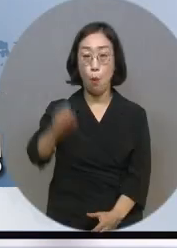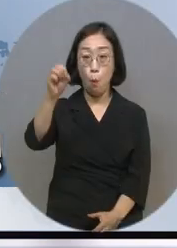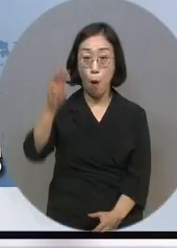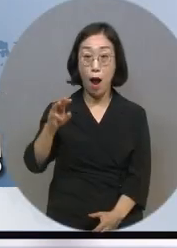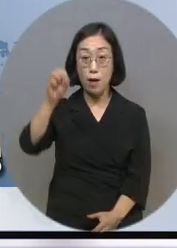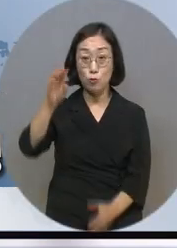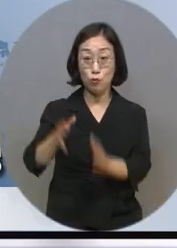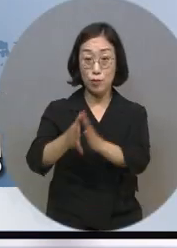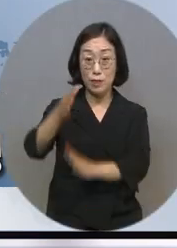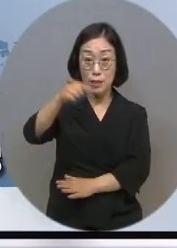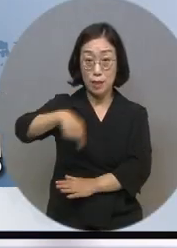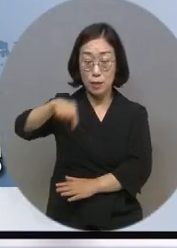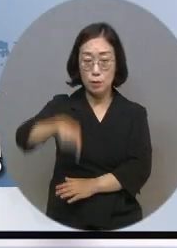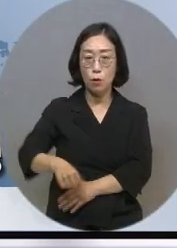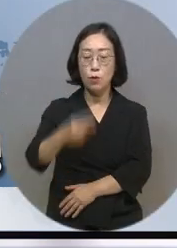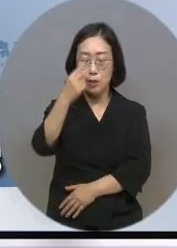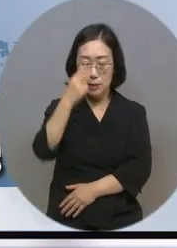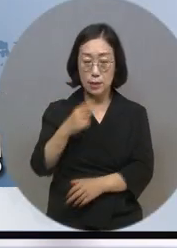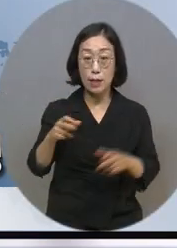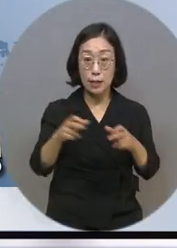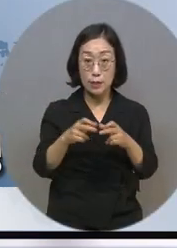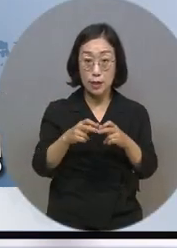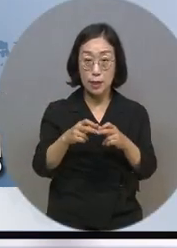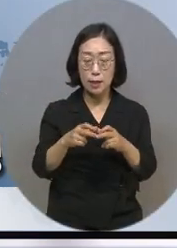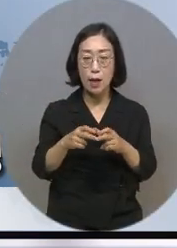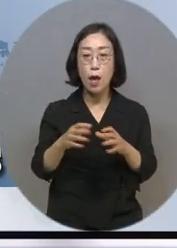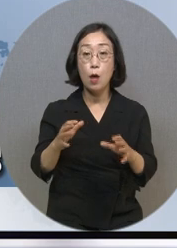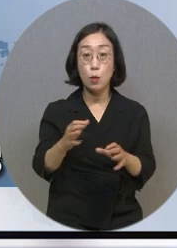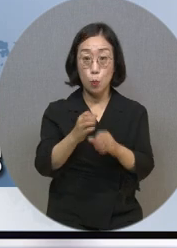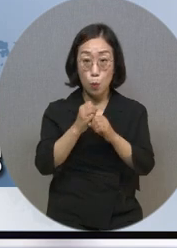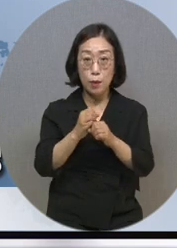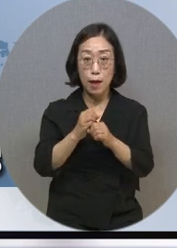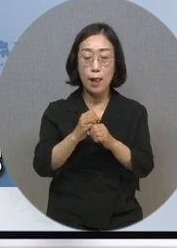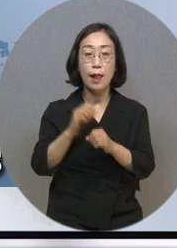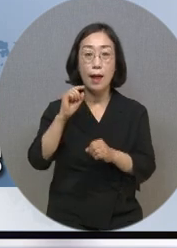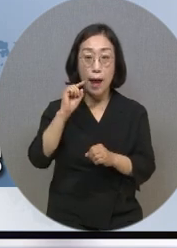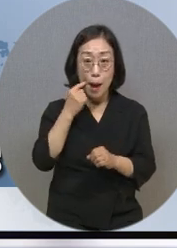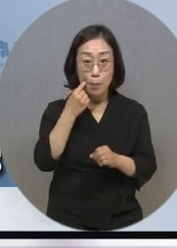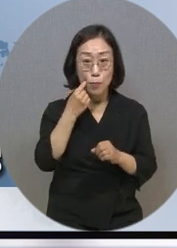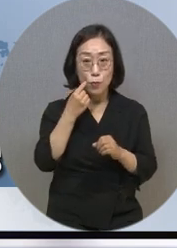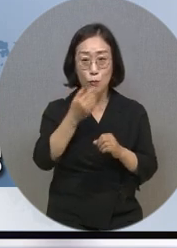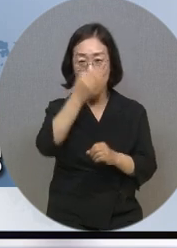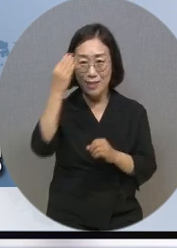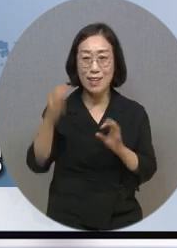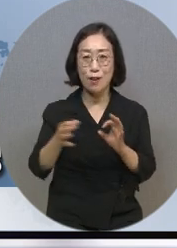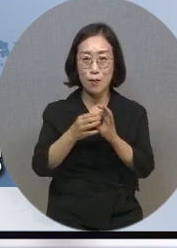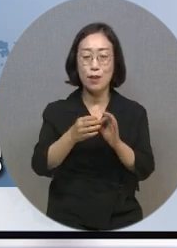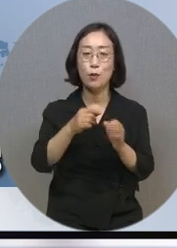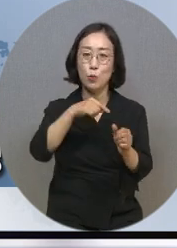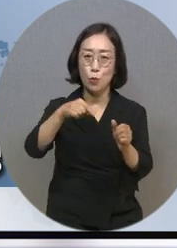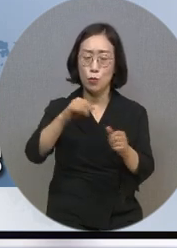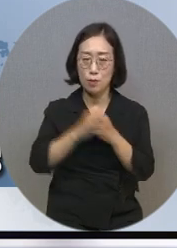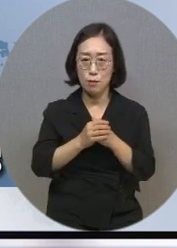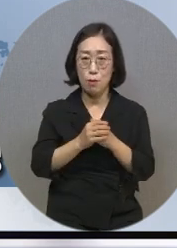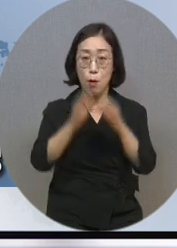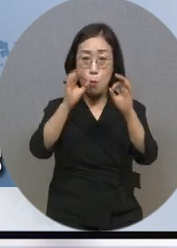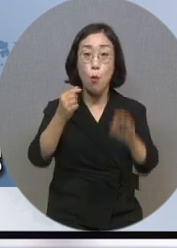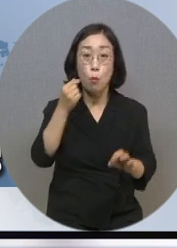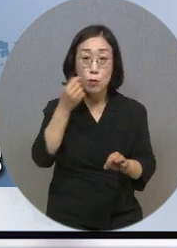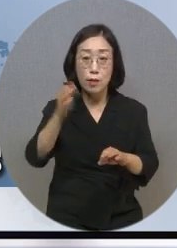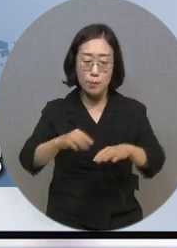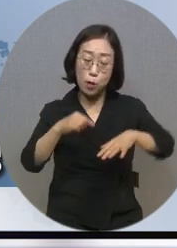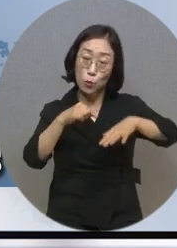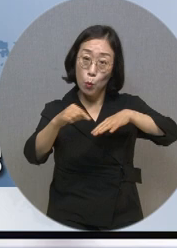광주광역시 동구에서 시각장애인 토탈 뷰티 교육이 진행됐는데요. 앞이 보이지 않지만 촉감을 통해 자신의